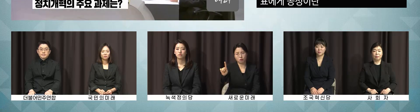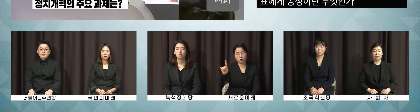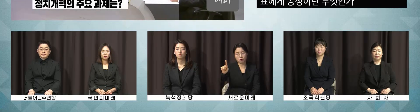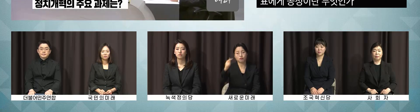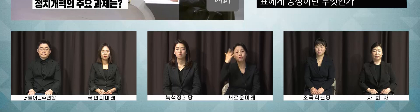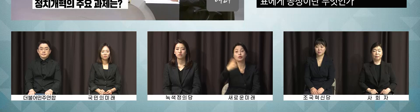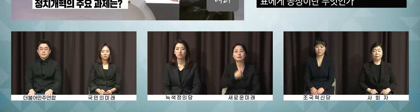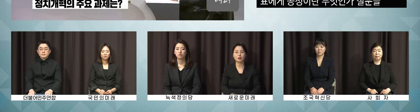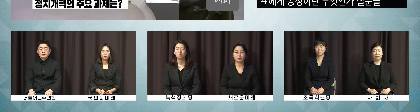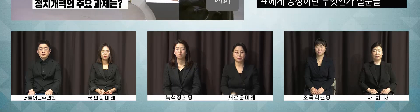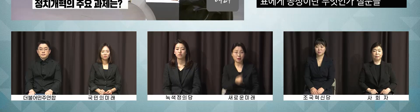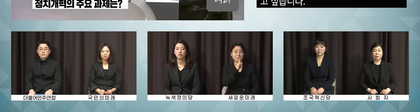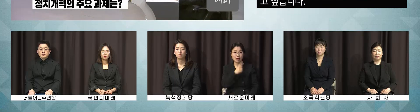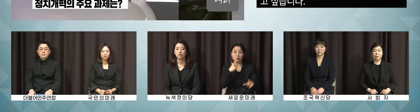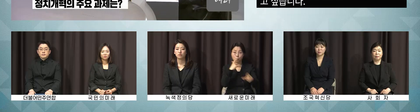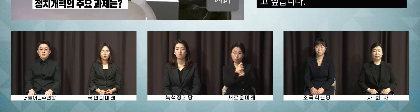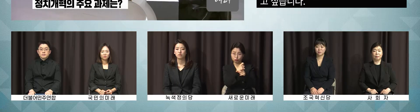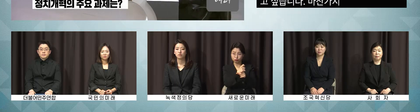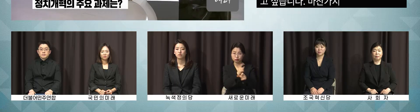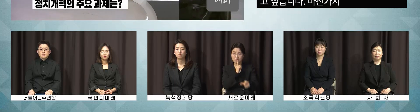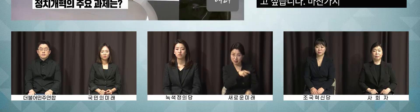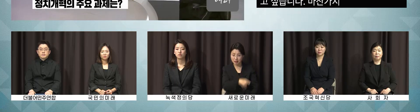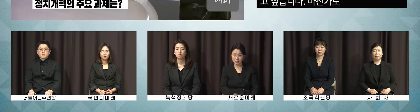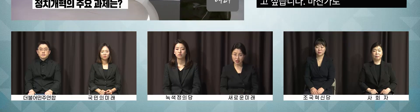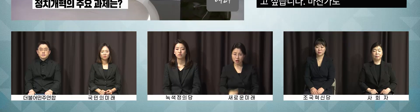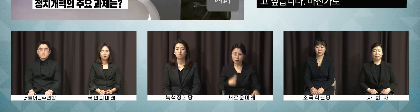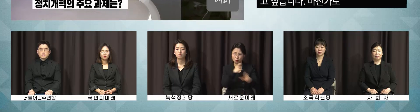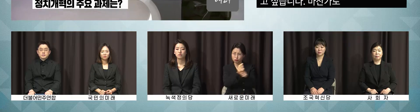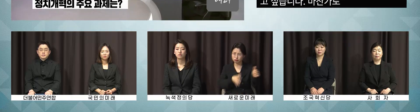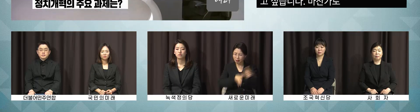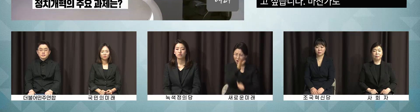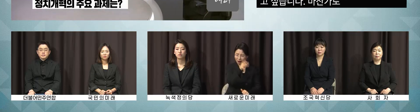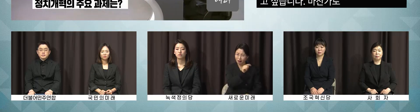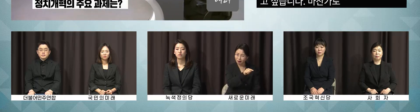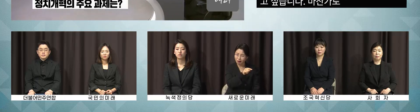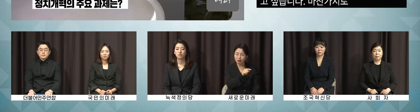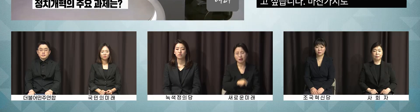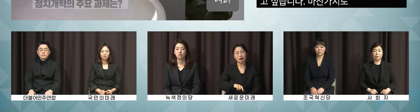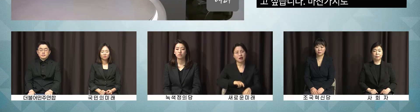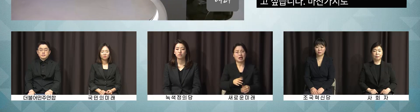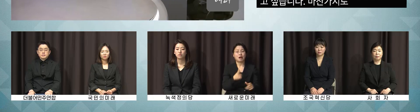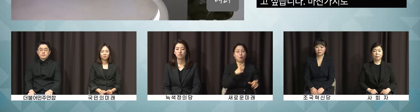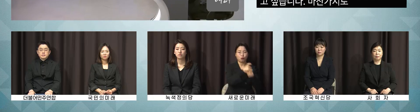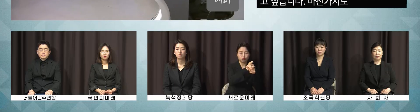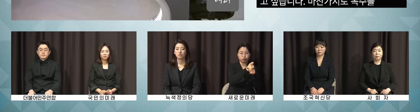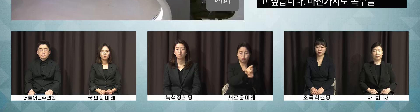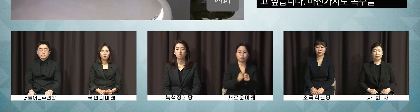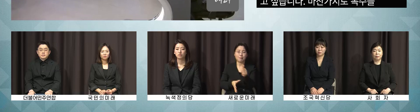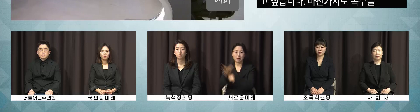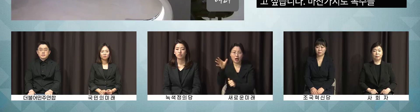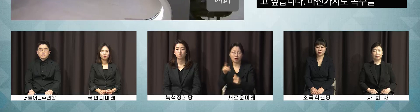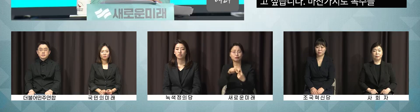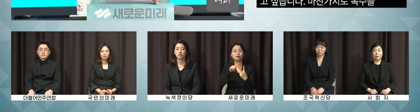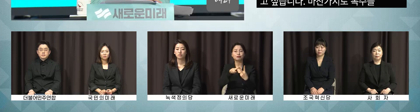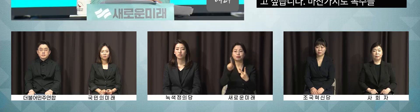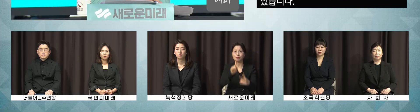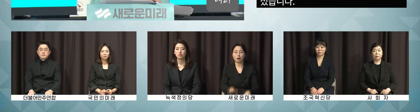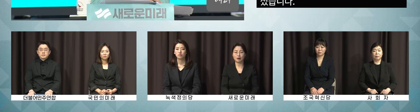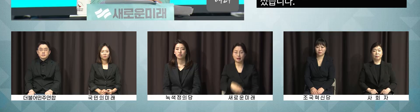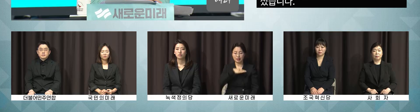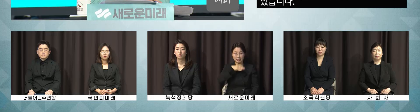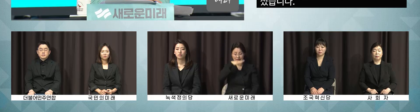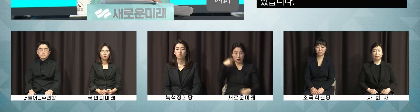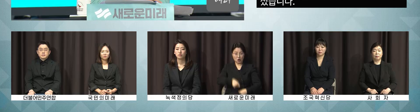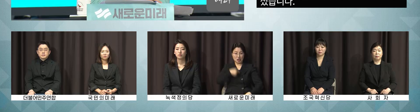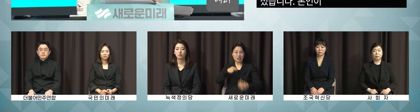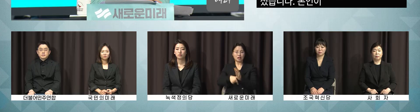말씀하셨습니다. 응징이라는 표현으로 돌려 말씀하실 수도 있겠죠. 하지만 응징과 복수의 가장 큰 차이는 본인이 정의로울 때